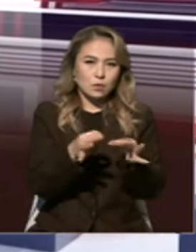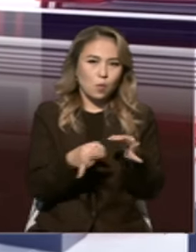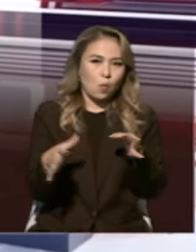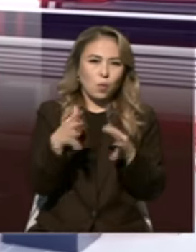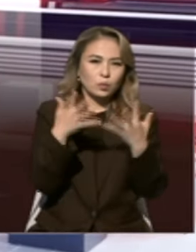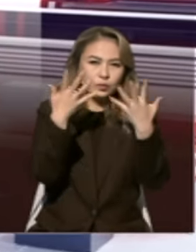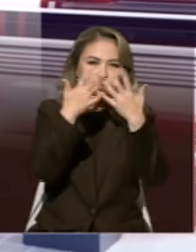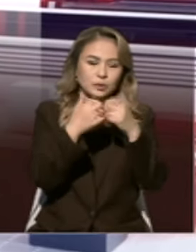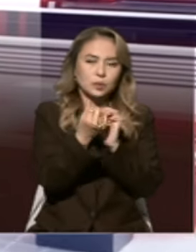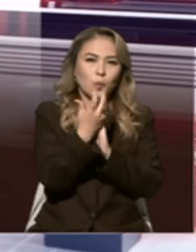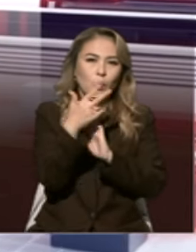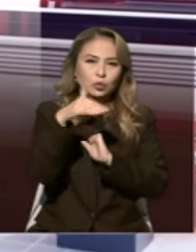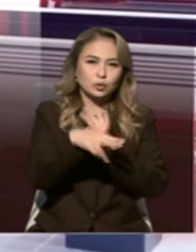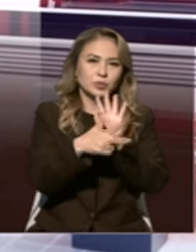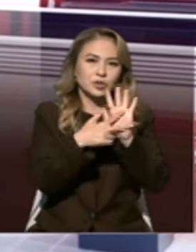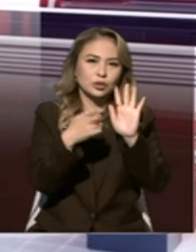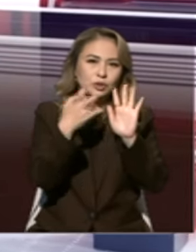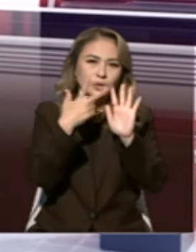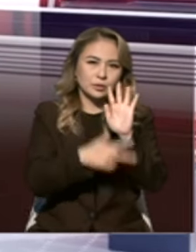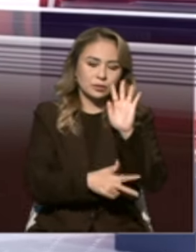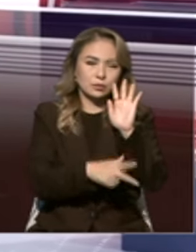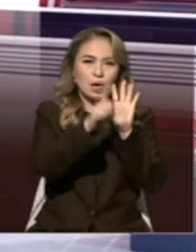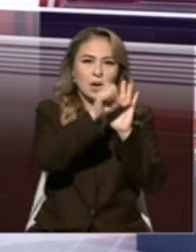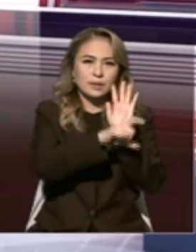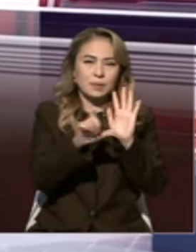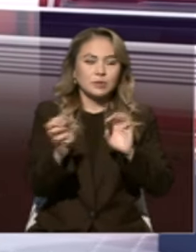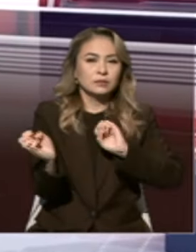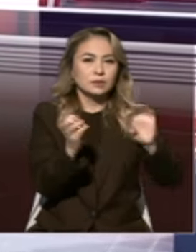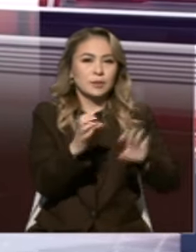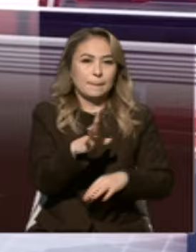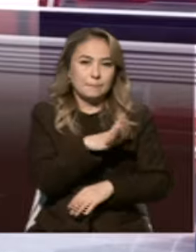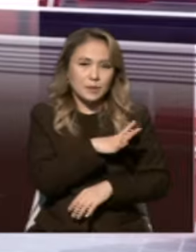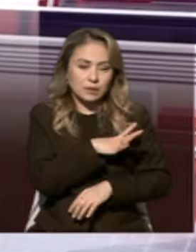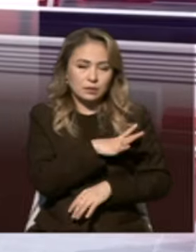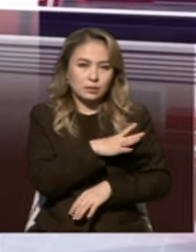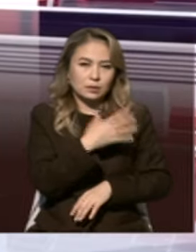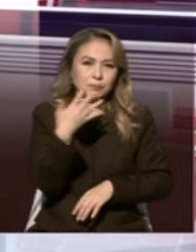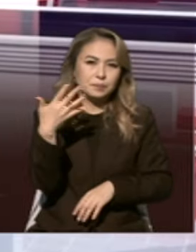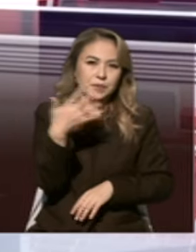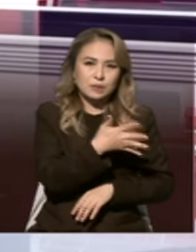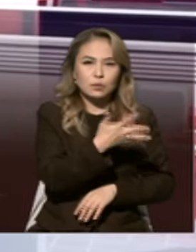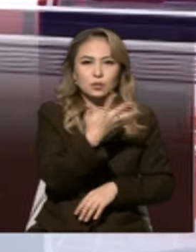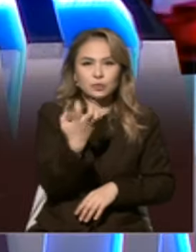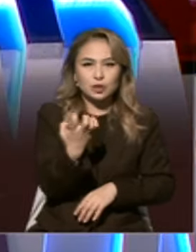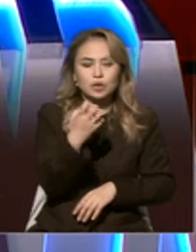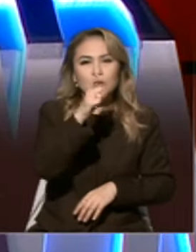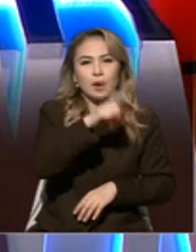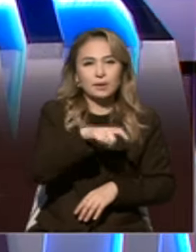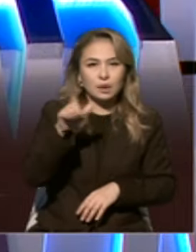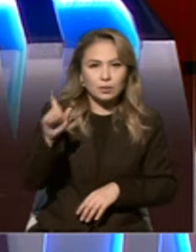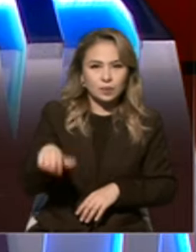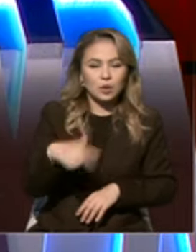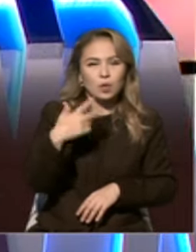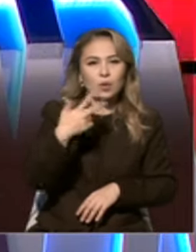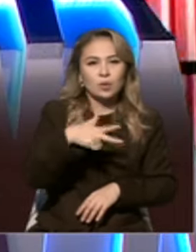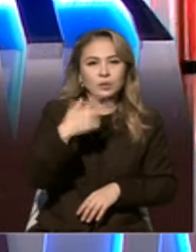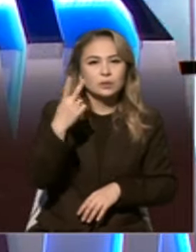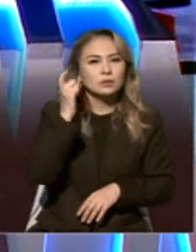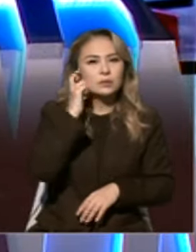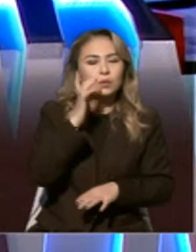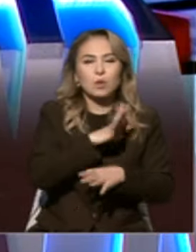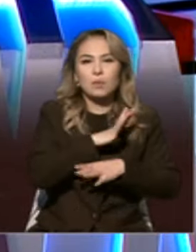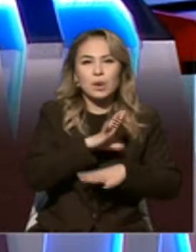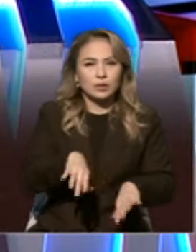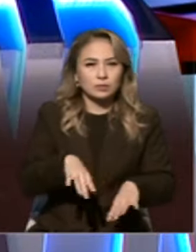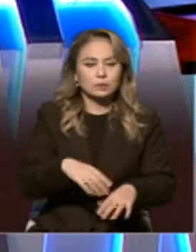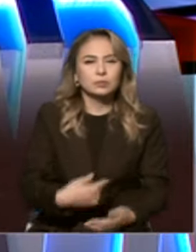жалпы саны 13880 адам эвакуацияланды. Оның 5500-ден астамы 18-ге толмаған.